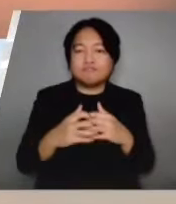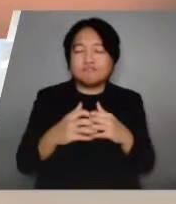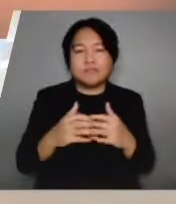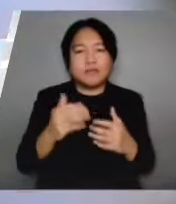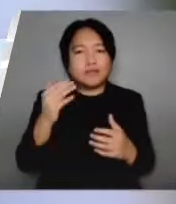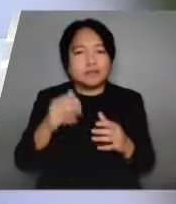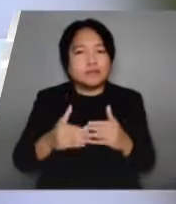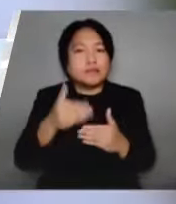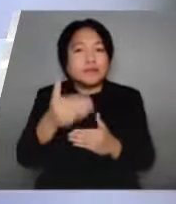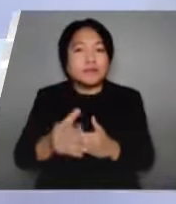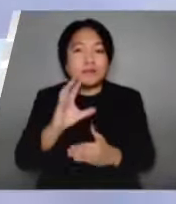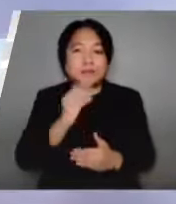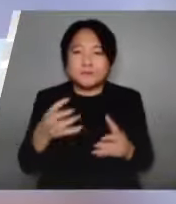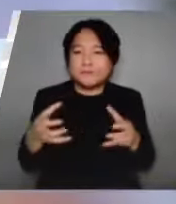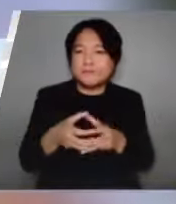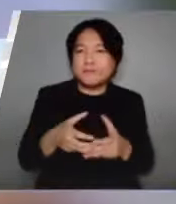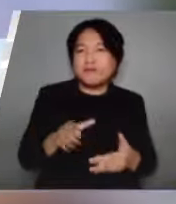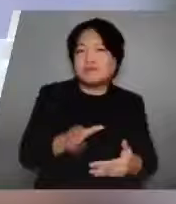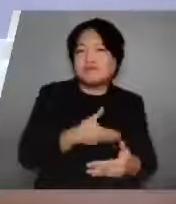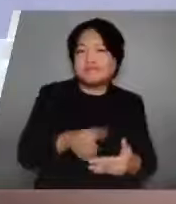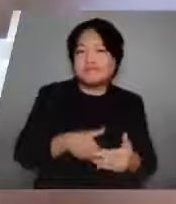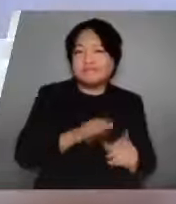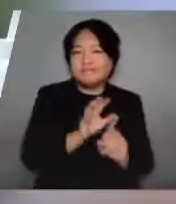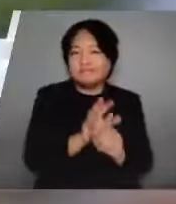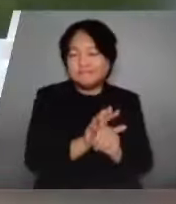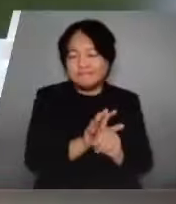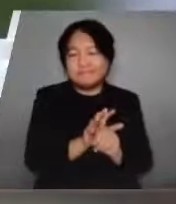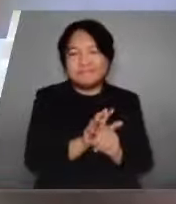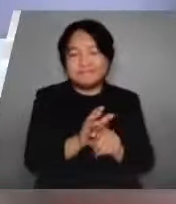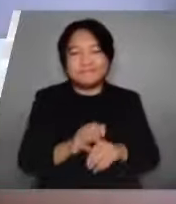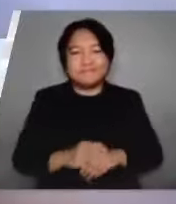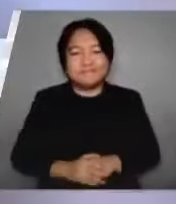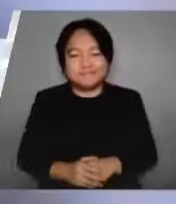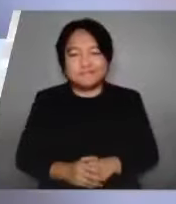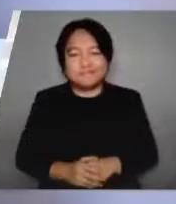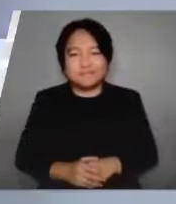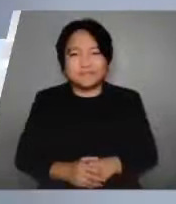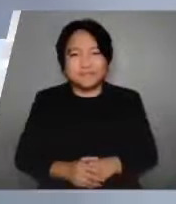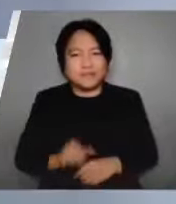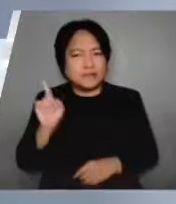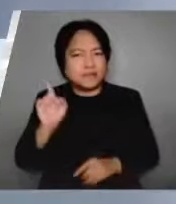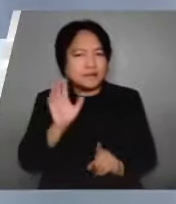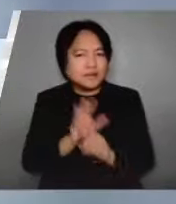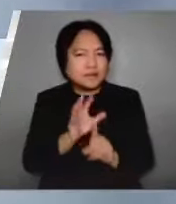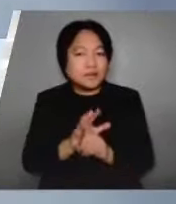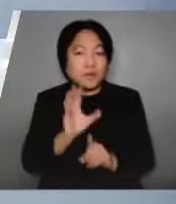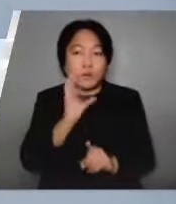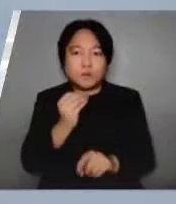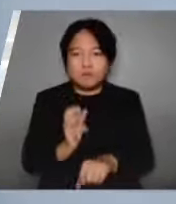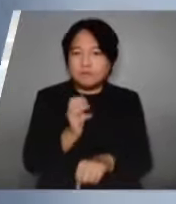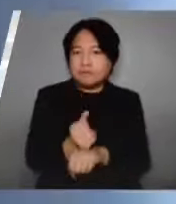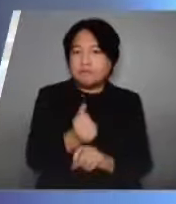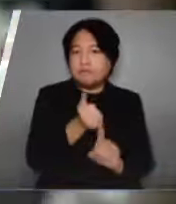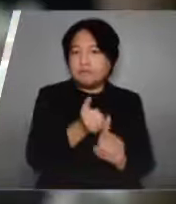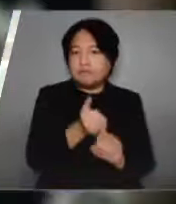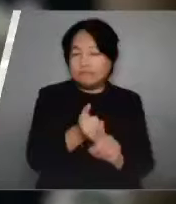boy band. Kilala si Simon na bumuo sa legendary boy band na One